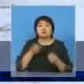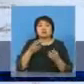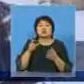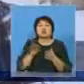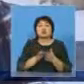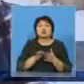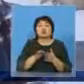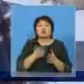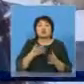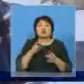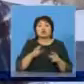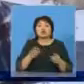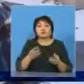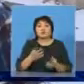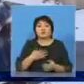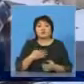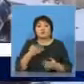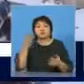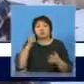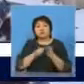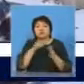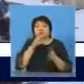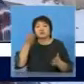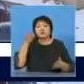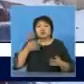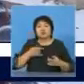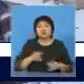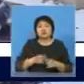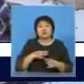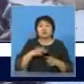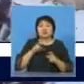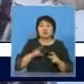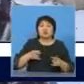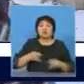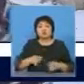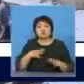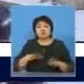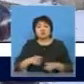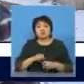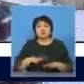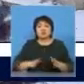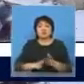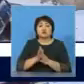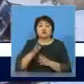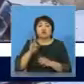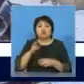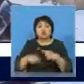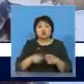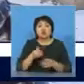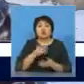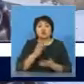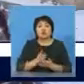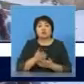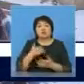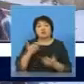школ. Живем мы здесь 60-х лет. Мы здесь родились, мы здесь в школу ходили, здесь наши дети растут, внуки у нас,